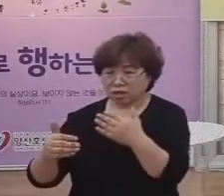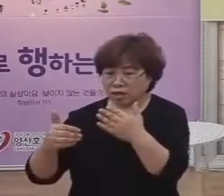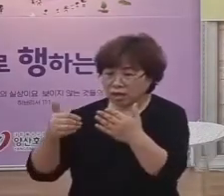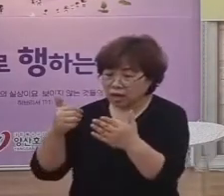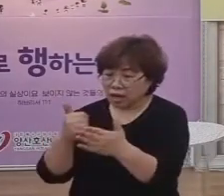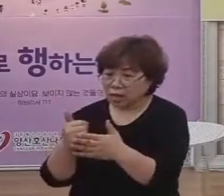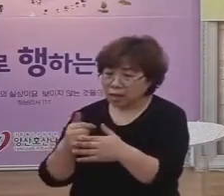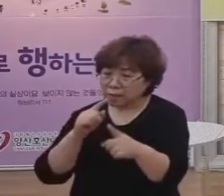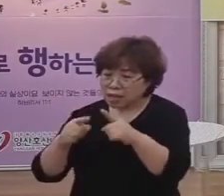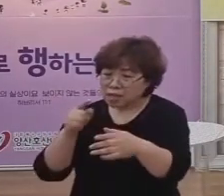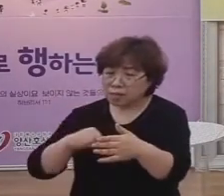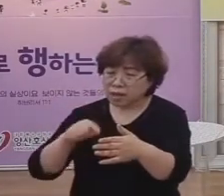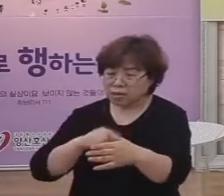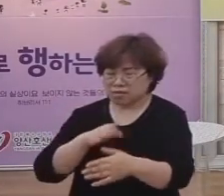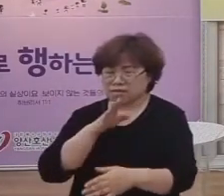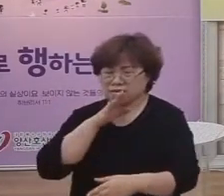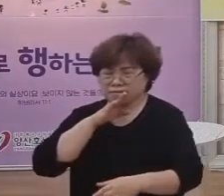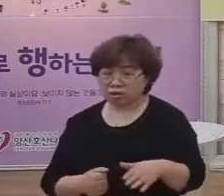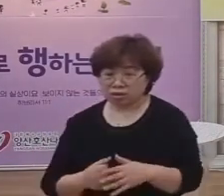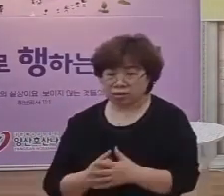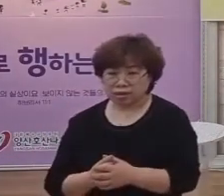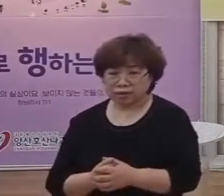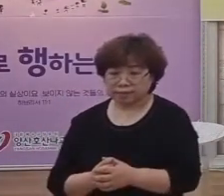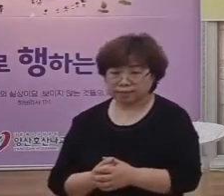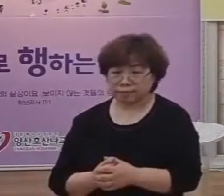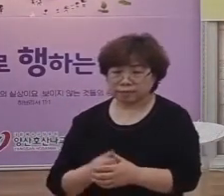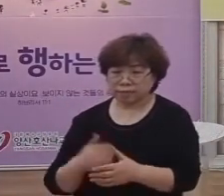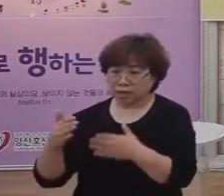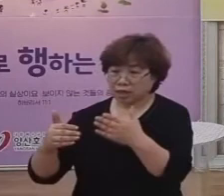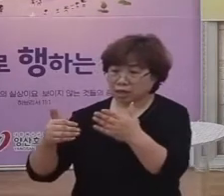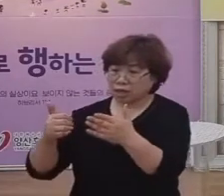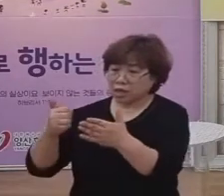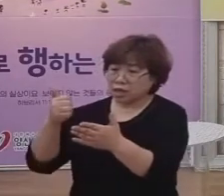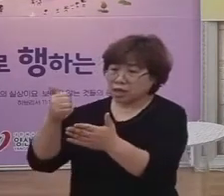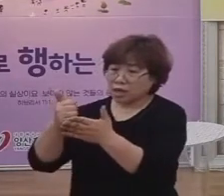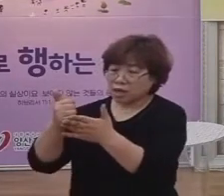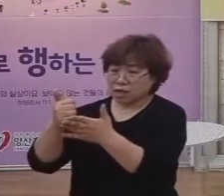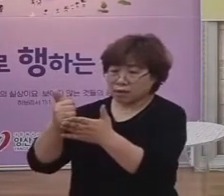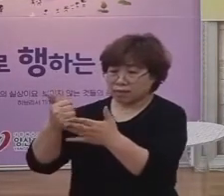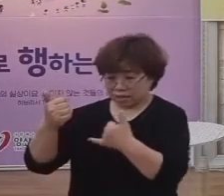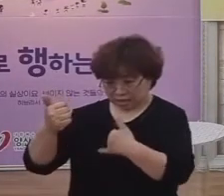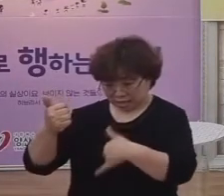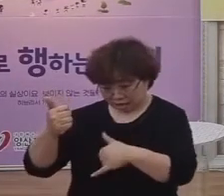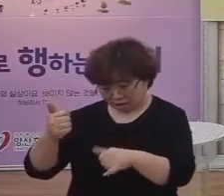안에 참 자유가 있는데 하나님의 자녀이기 때문에